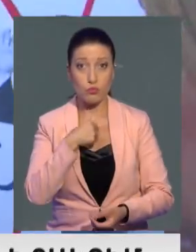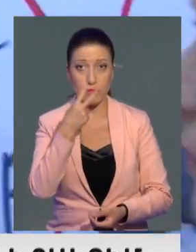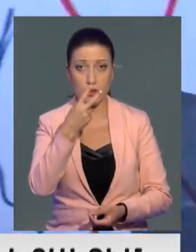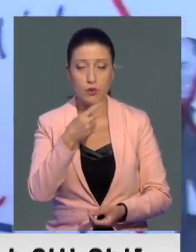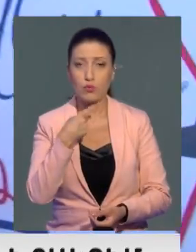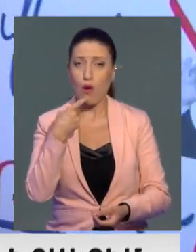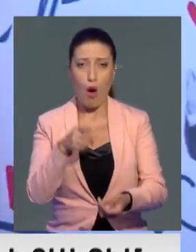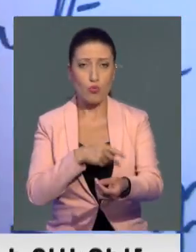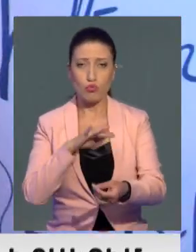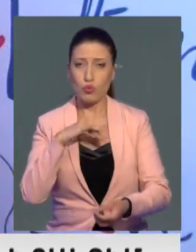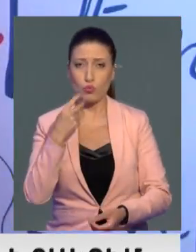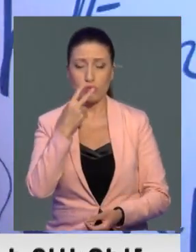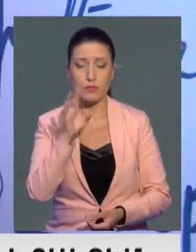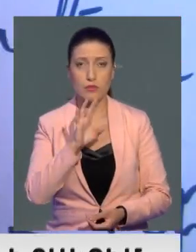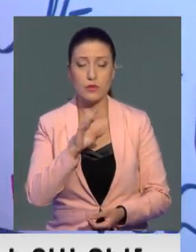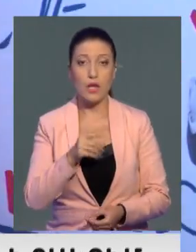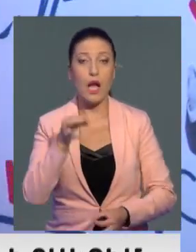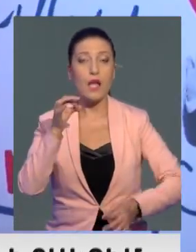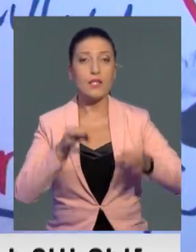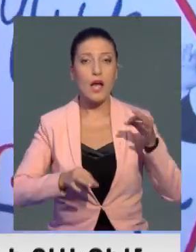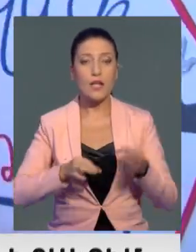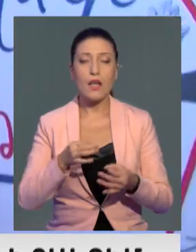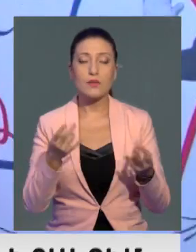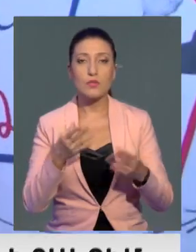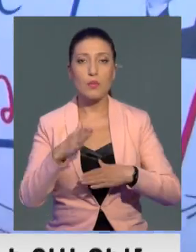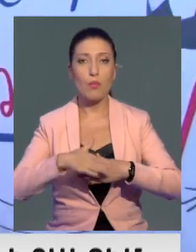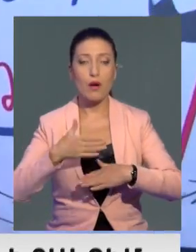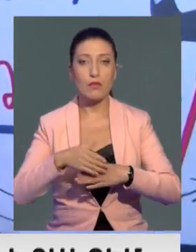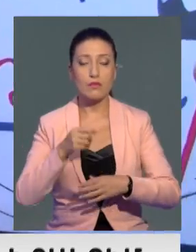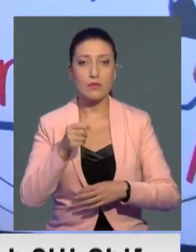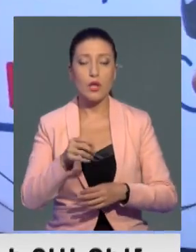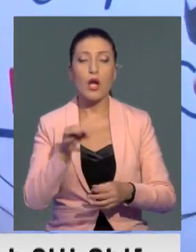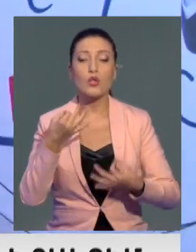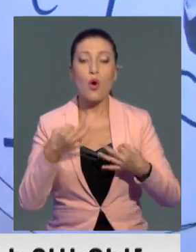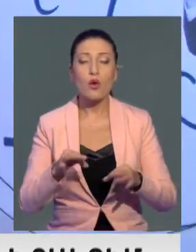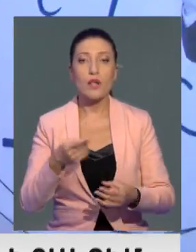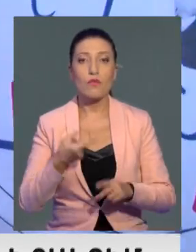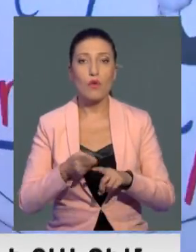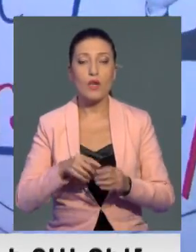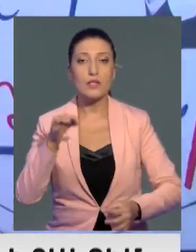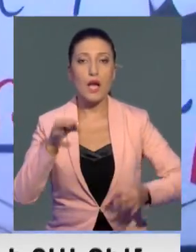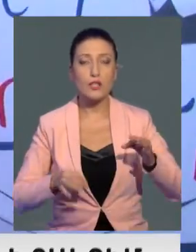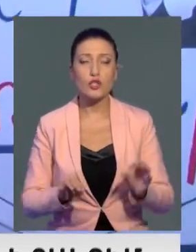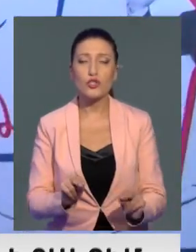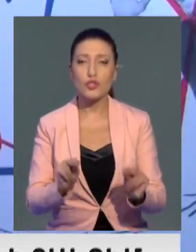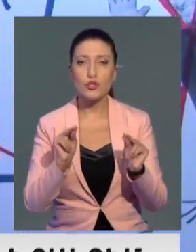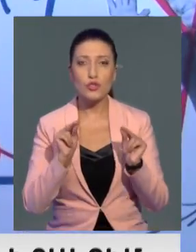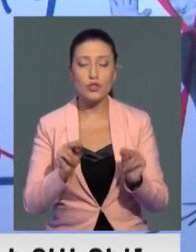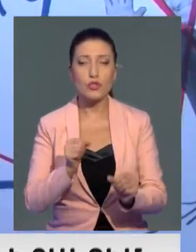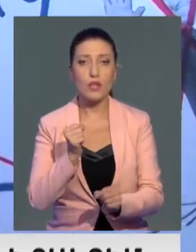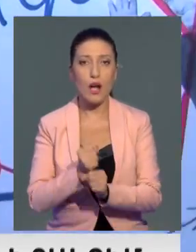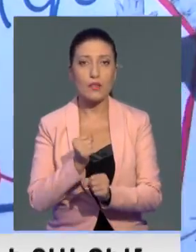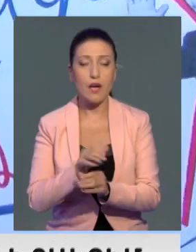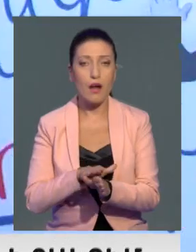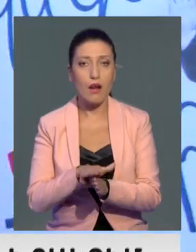չէ, դատարանը պատժի, թողնեն, որ դատարանը ճիշտ կատարի,